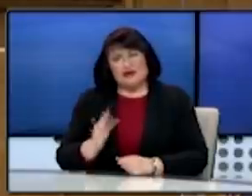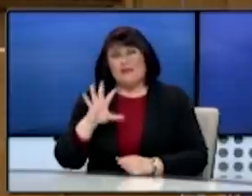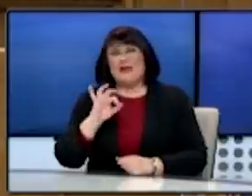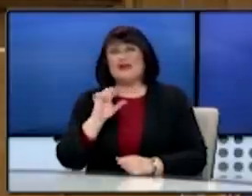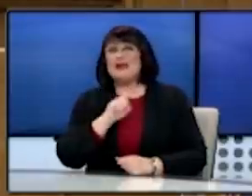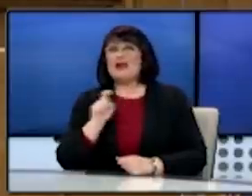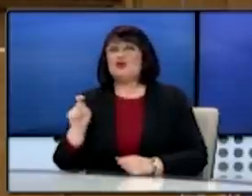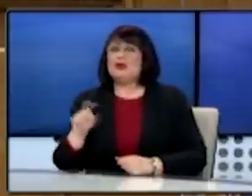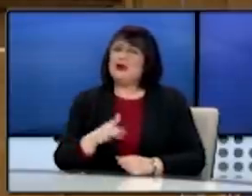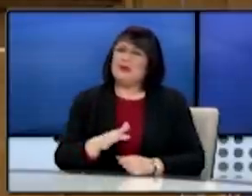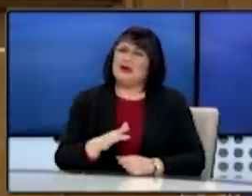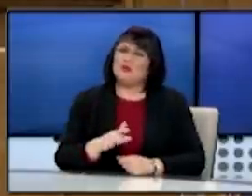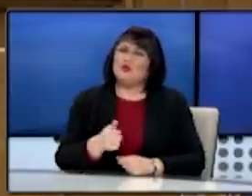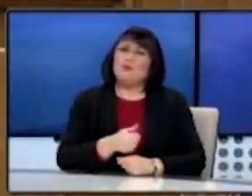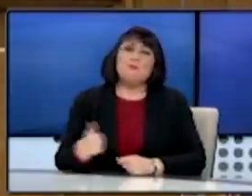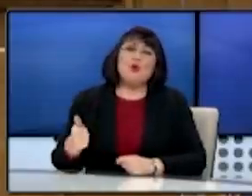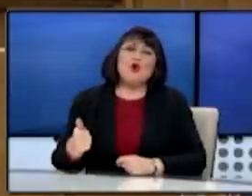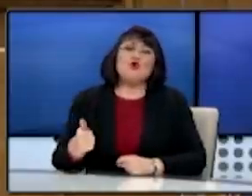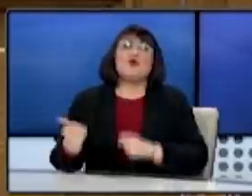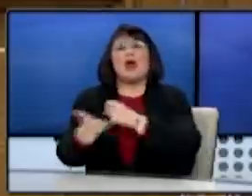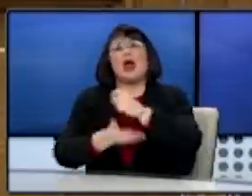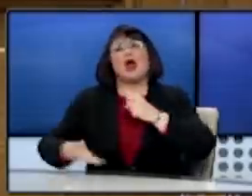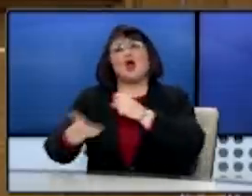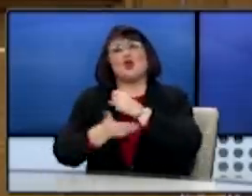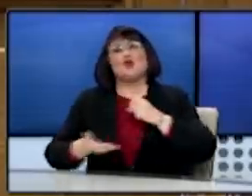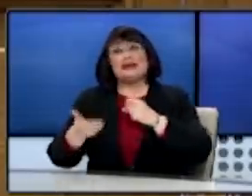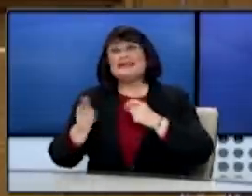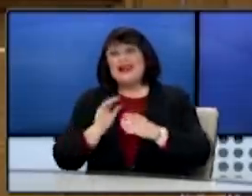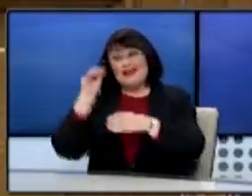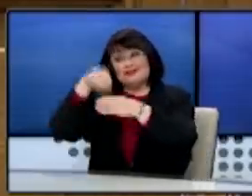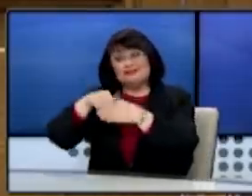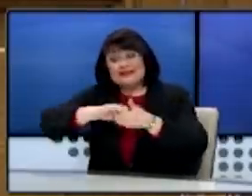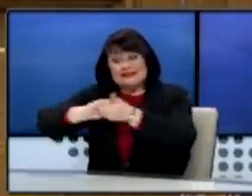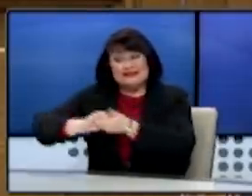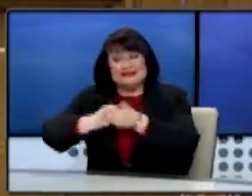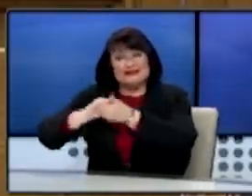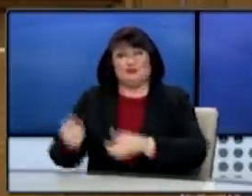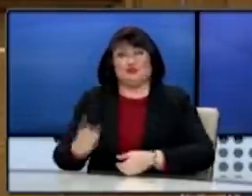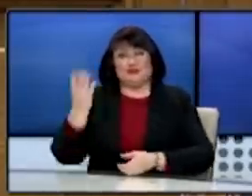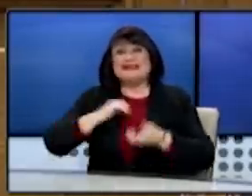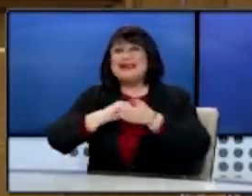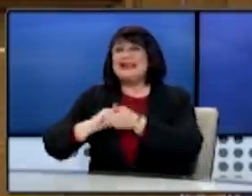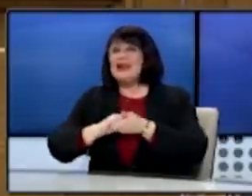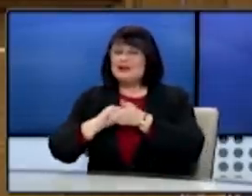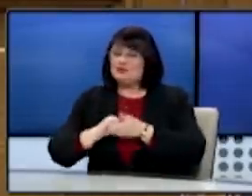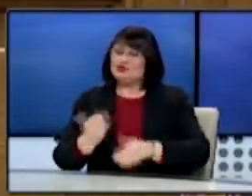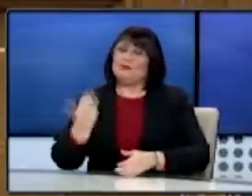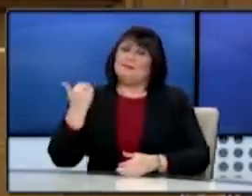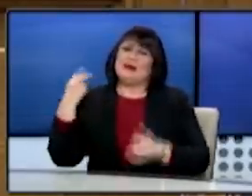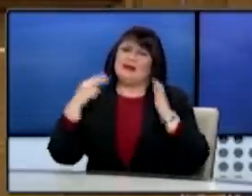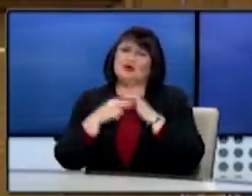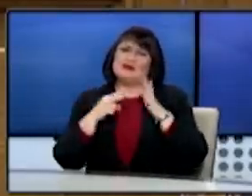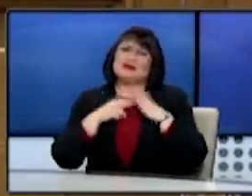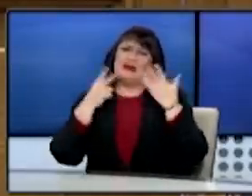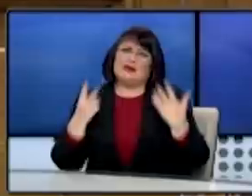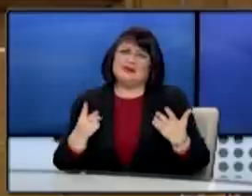50 εκατομμύρια μόνο για αγρότες συνεταιρισμένους και νέου εισερχόμενους, ενώ πριν το